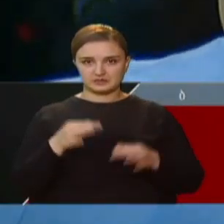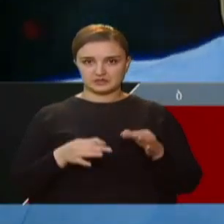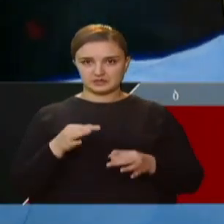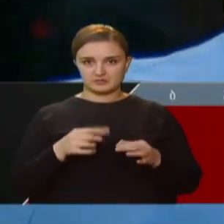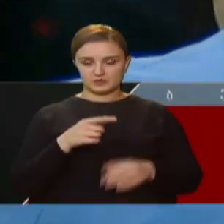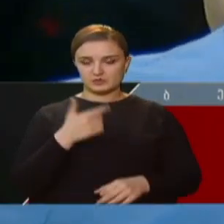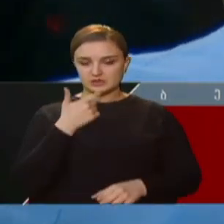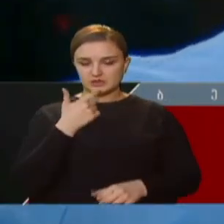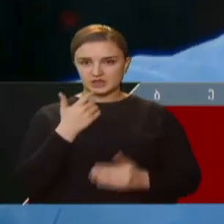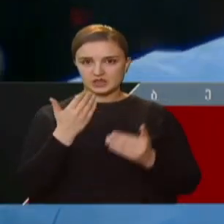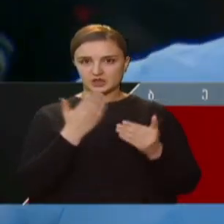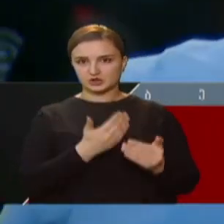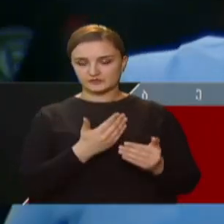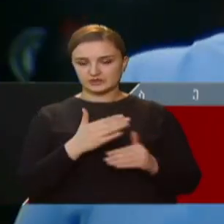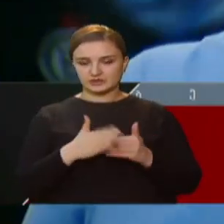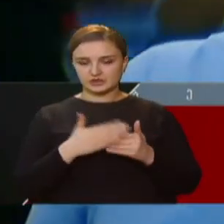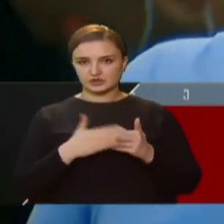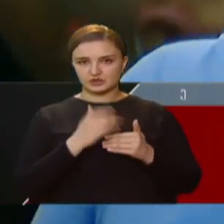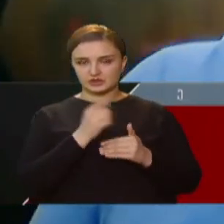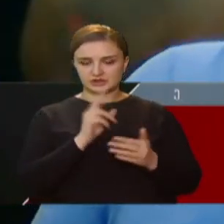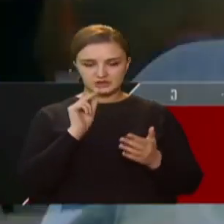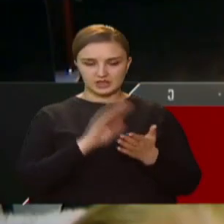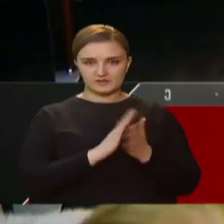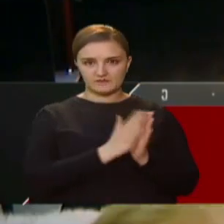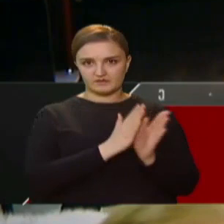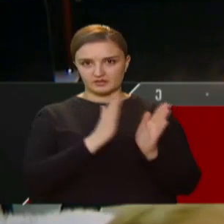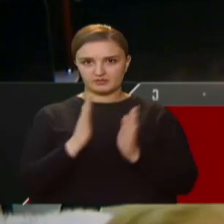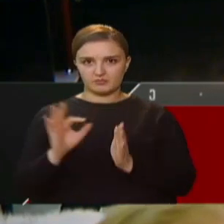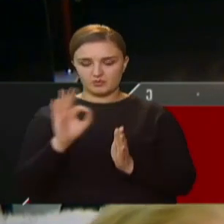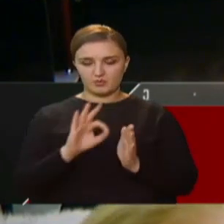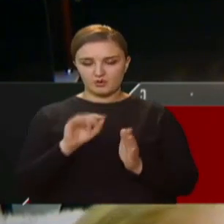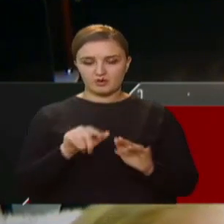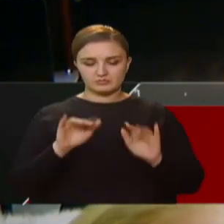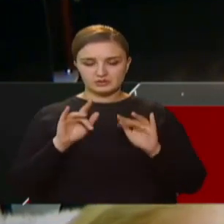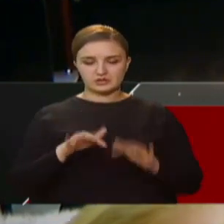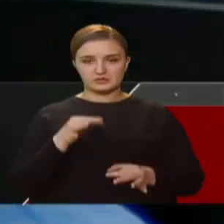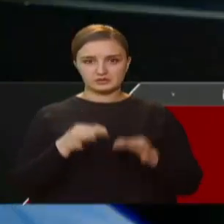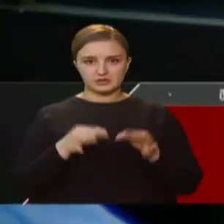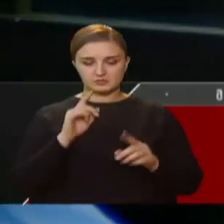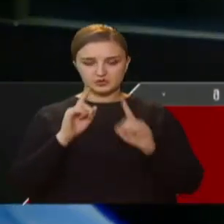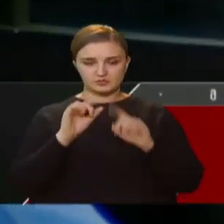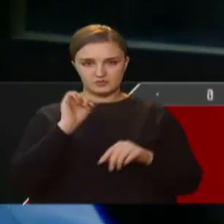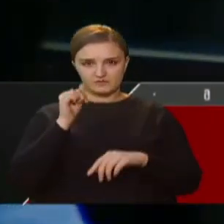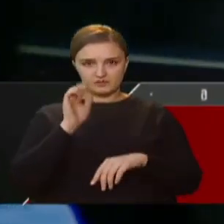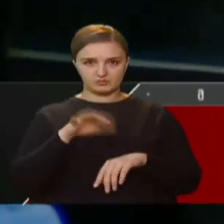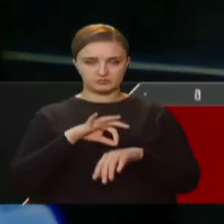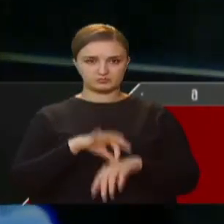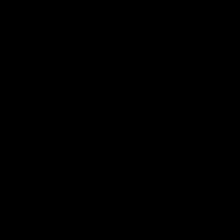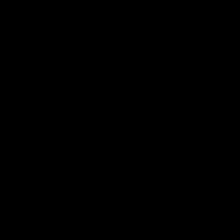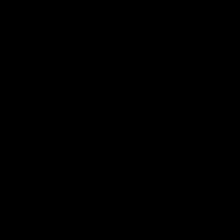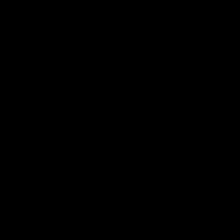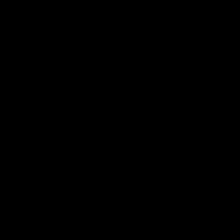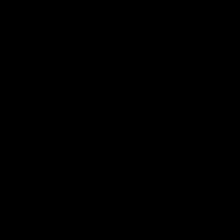სასამართლო მიხეილ სააკაშვილისთვის სასჯელის გადაბადების თაობაზე. Ამ კონკრეტულ საქმეზე სასამართლოში სხდომა ხვალ გაიმართება.